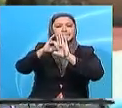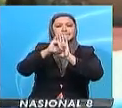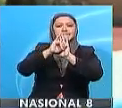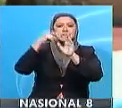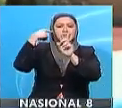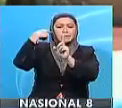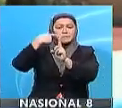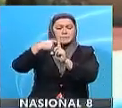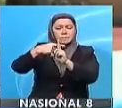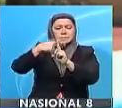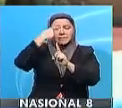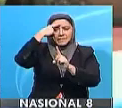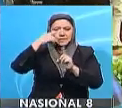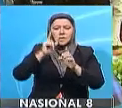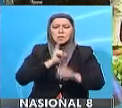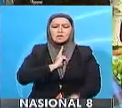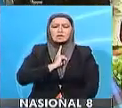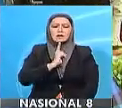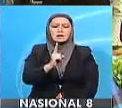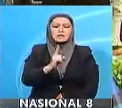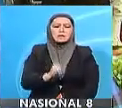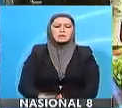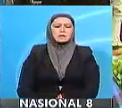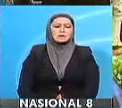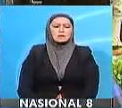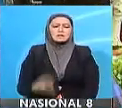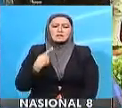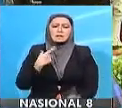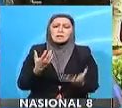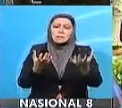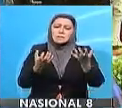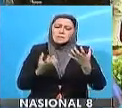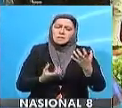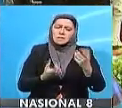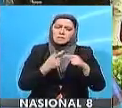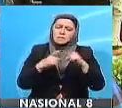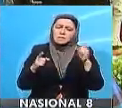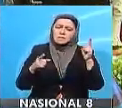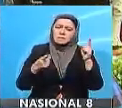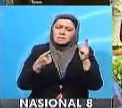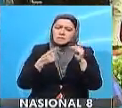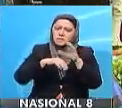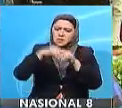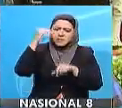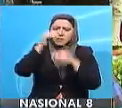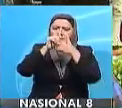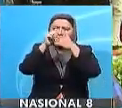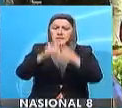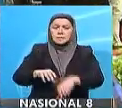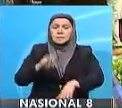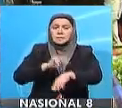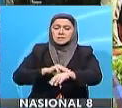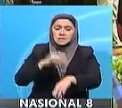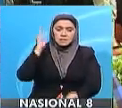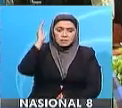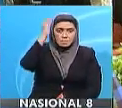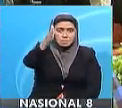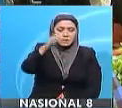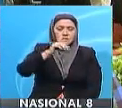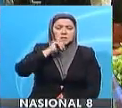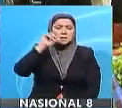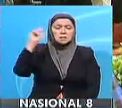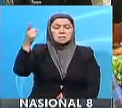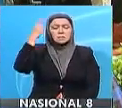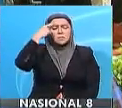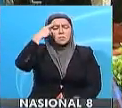positif bagi Islam kita nak melahirkan pemimpin-pemimpin negara masa depan yang bukan hanya hanya tahu menghukum